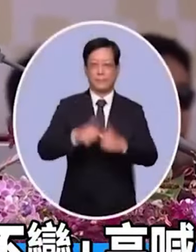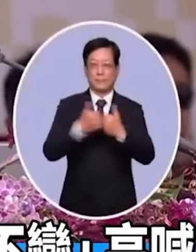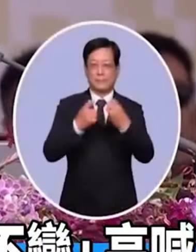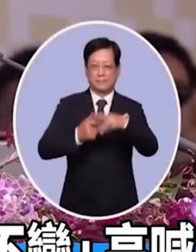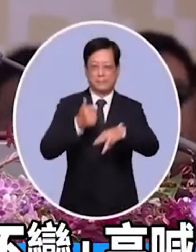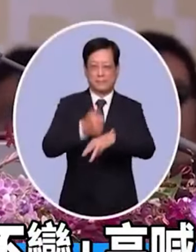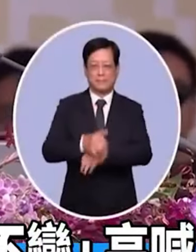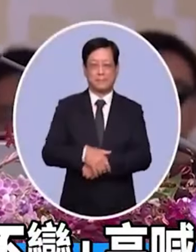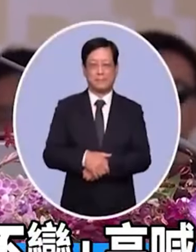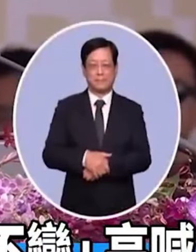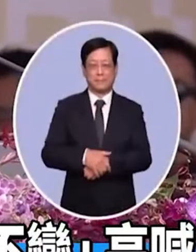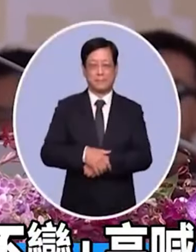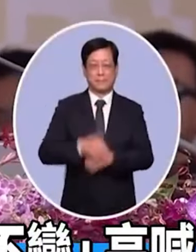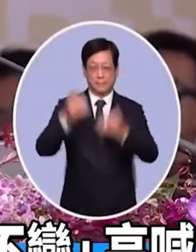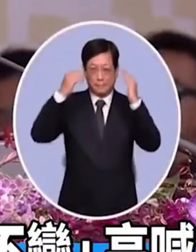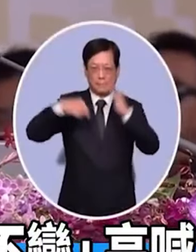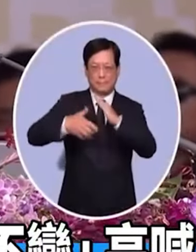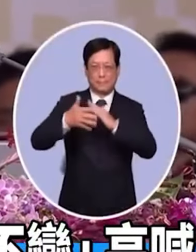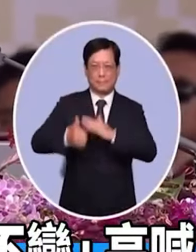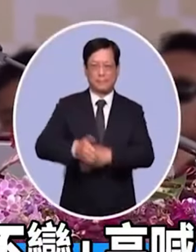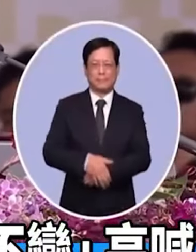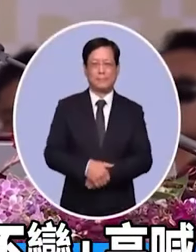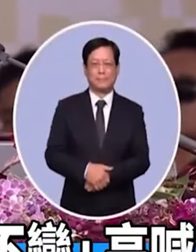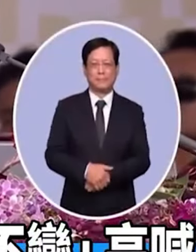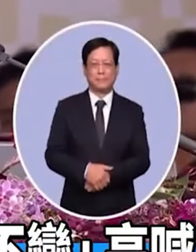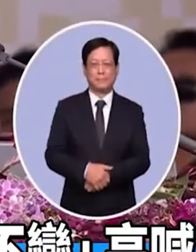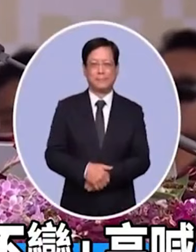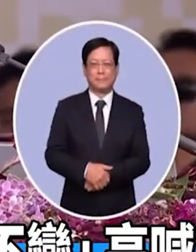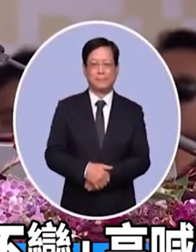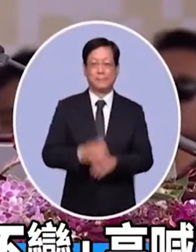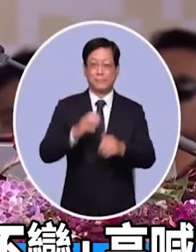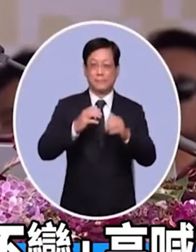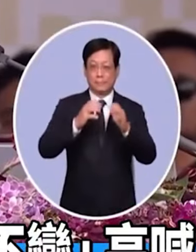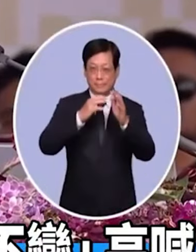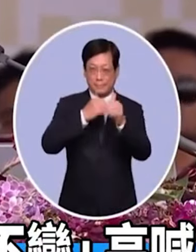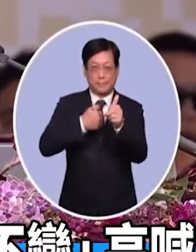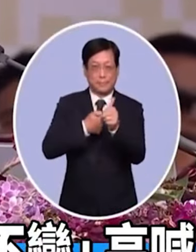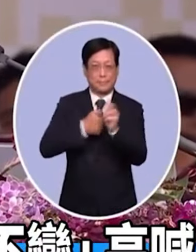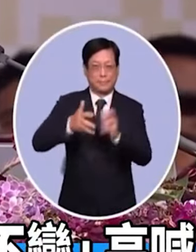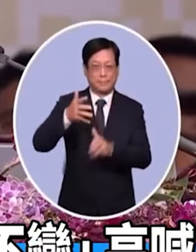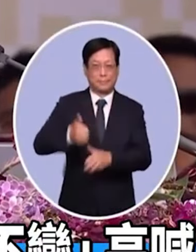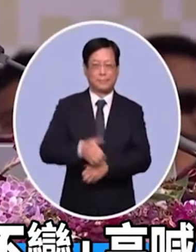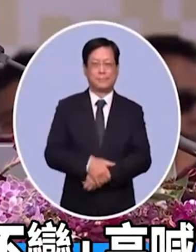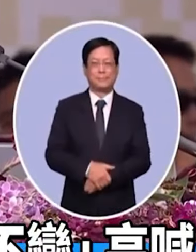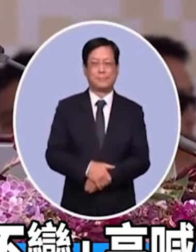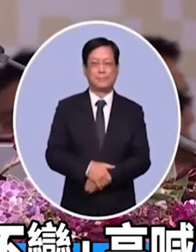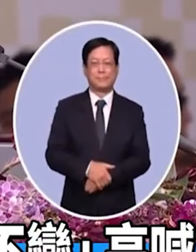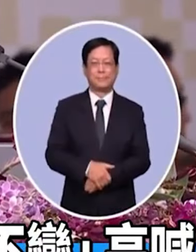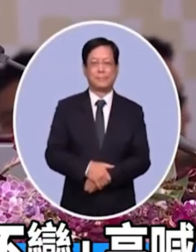席韩国瑜院长、萧美琴副总统、